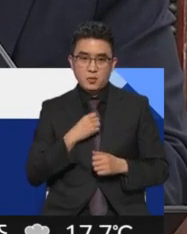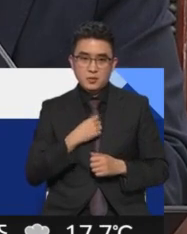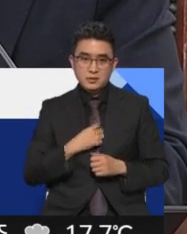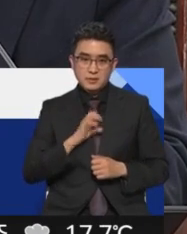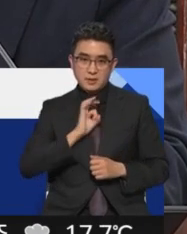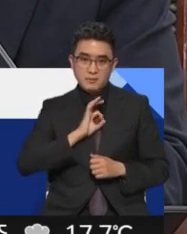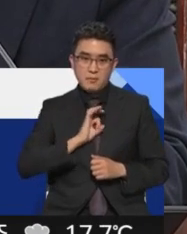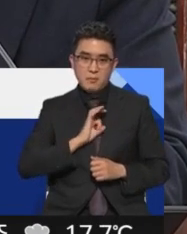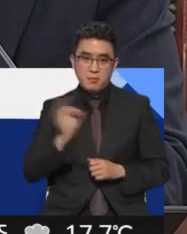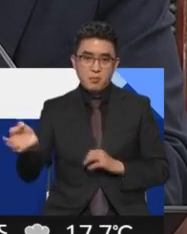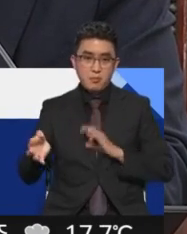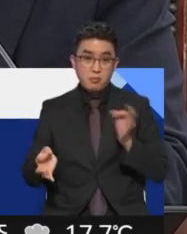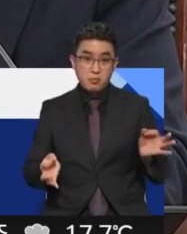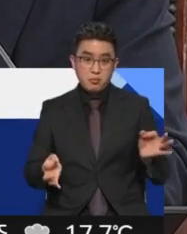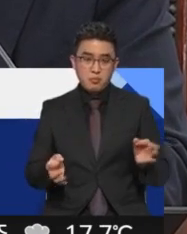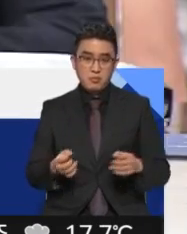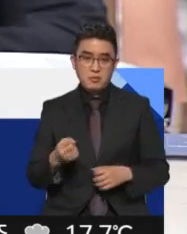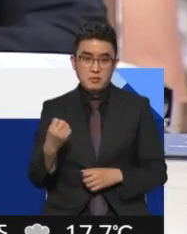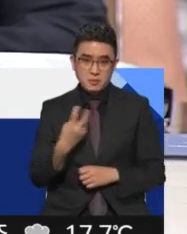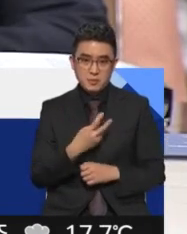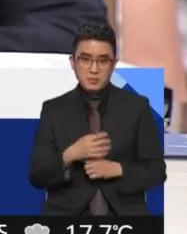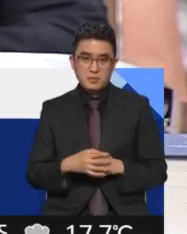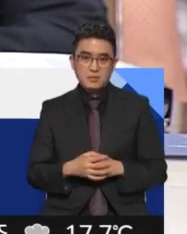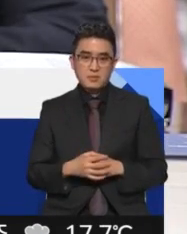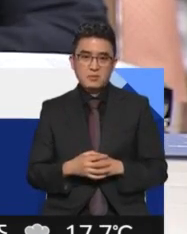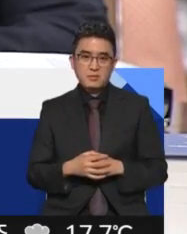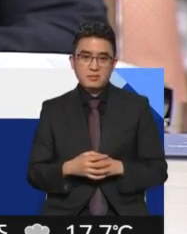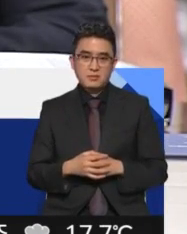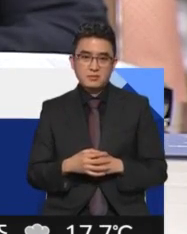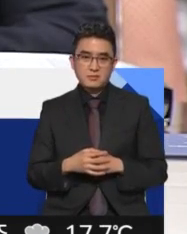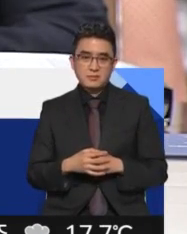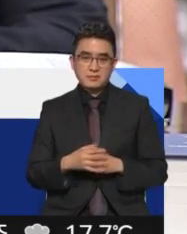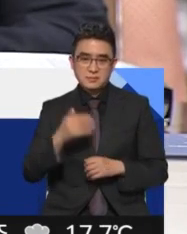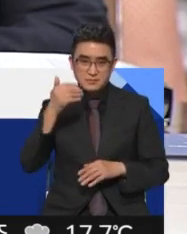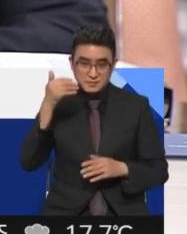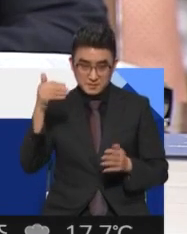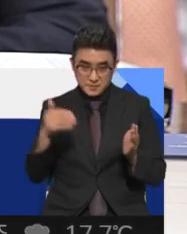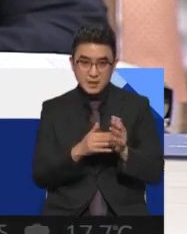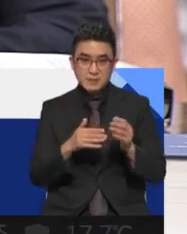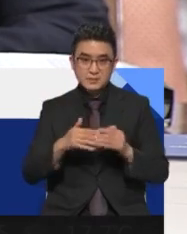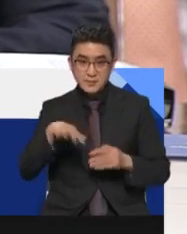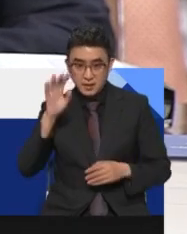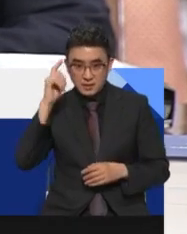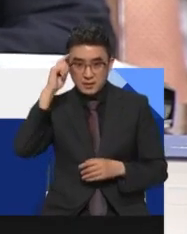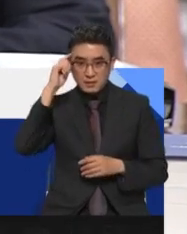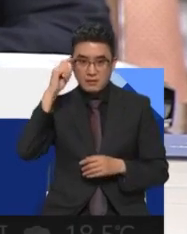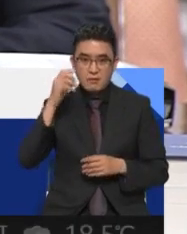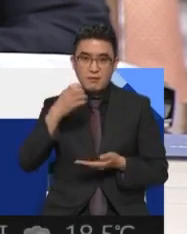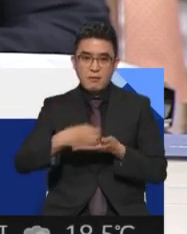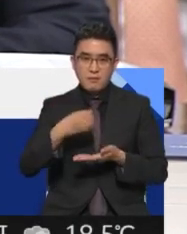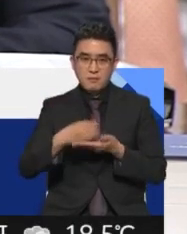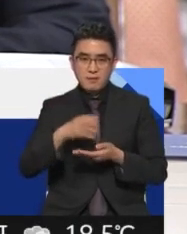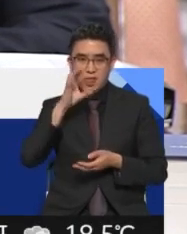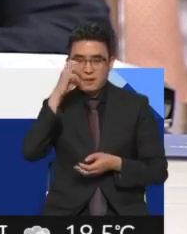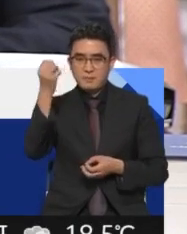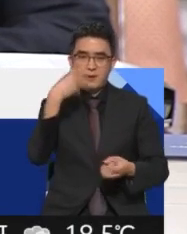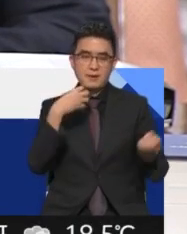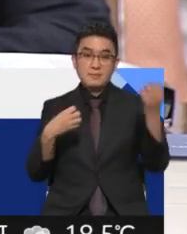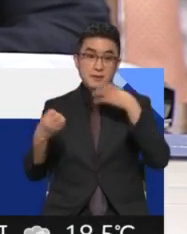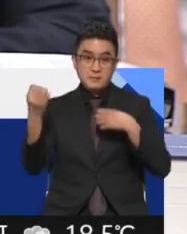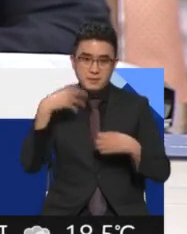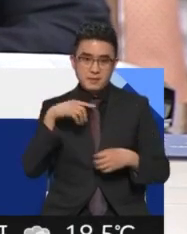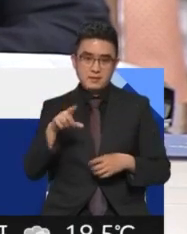뜯겨져 나가고 또 돌아오는 과정에도 컵과 달걀이 날아들였다는 보고를 받았습니다 검찰총장으로서